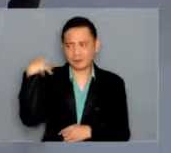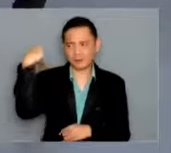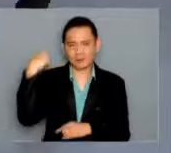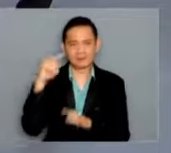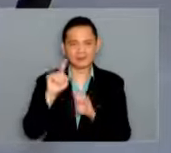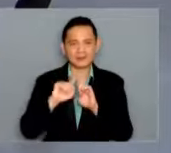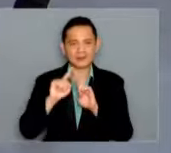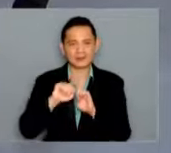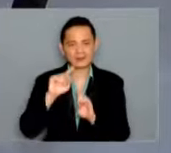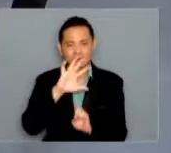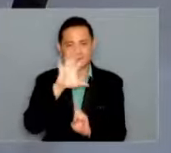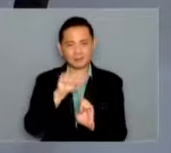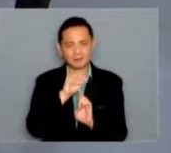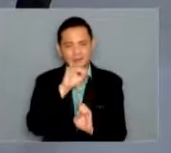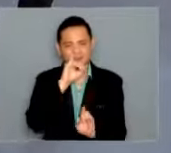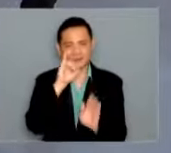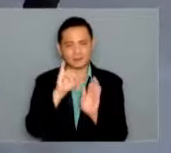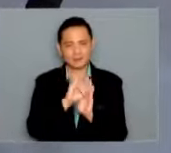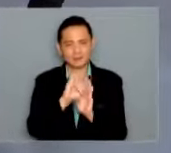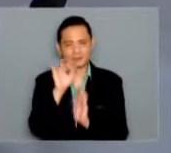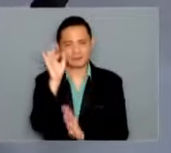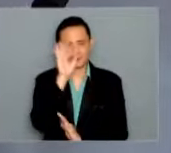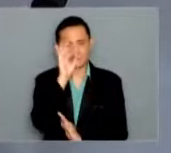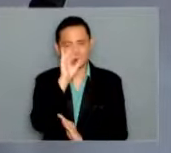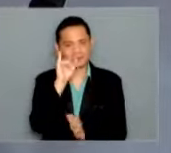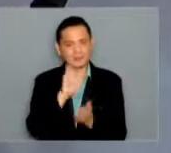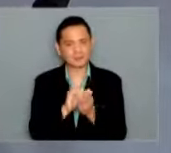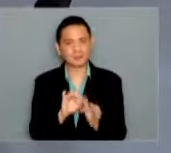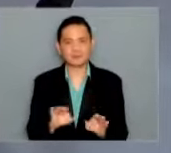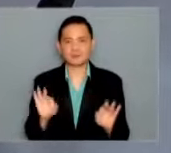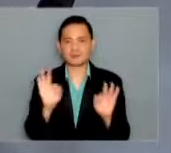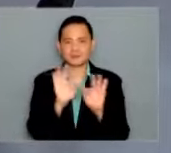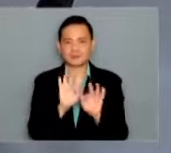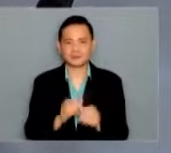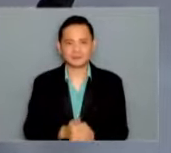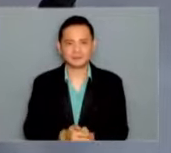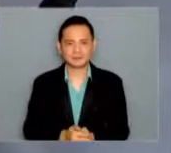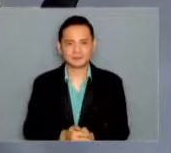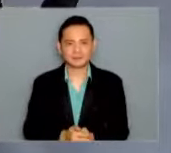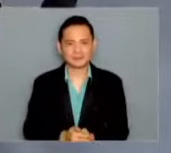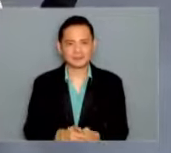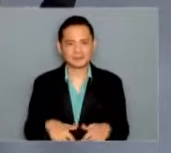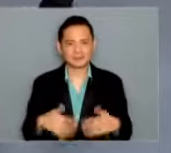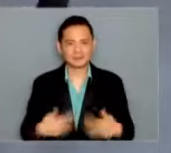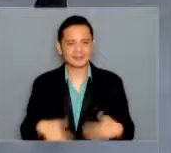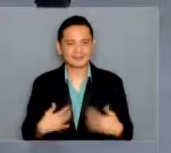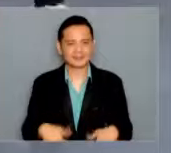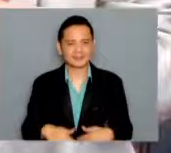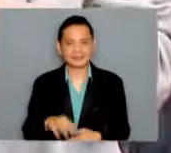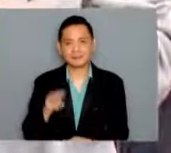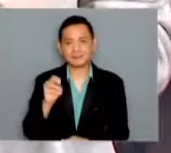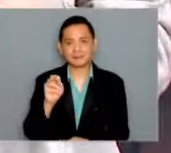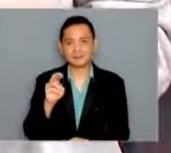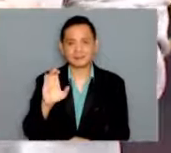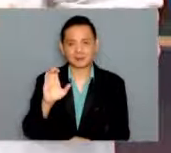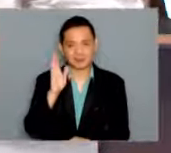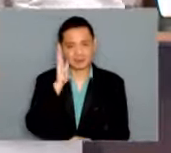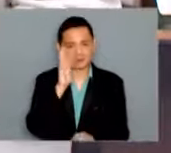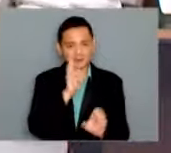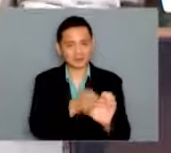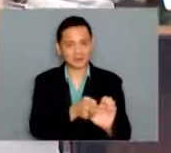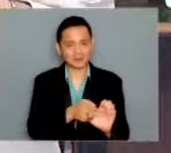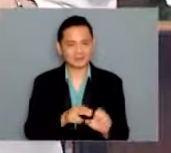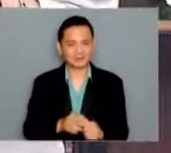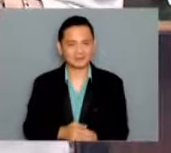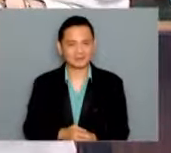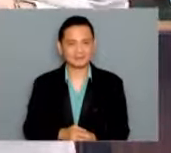Kumakanta rin kayo. Ang ganda po yung mga sinyo. Ilalaban ko po kay Sir Mike.